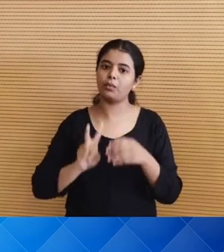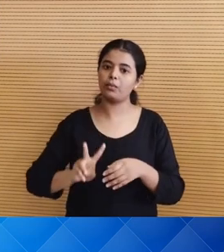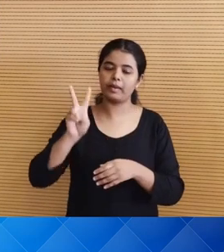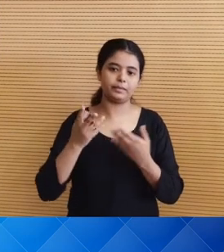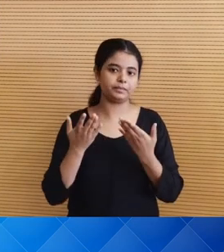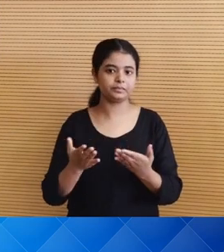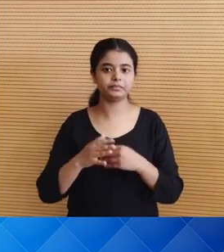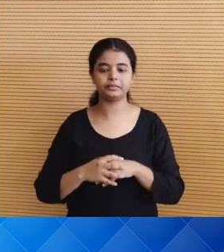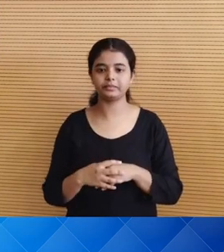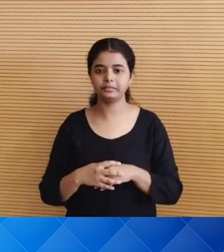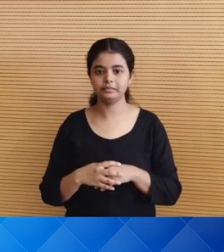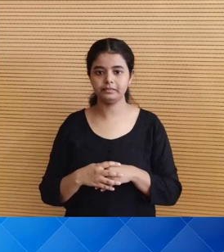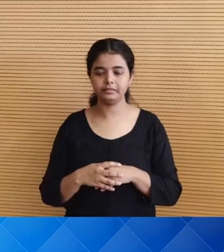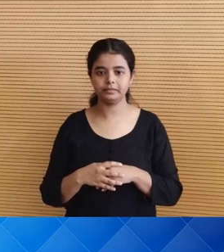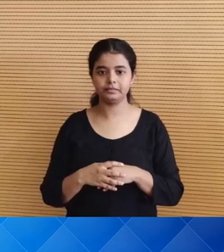वेलकम सर.